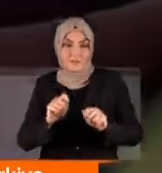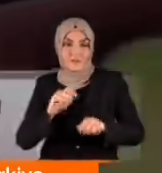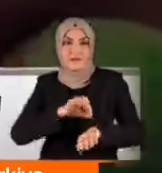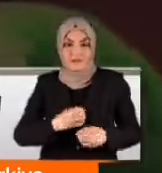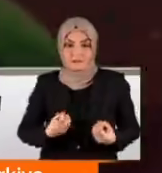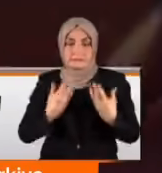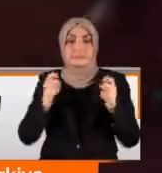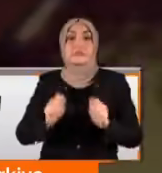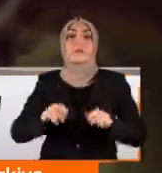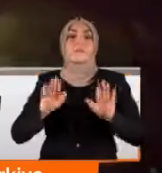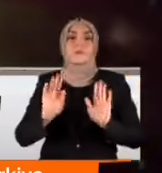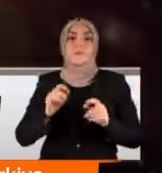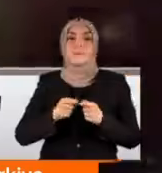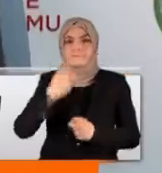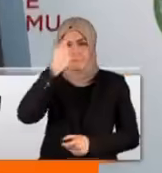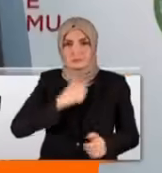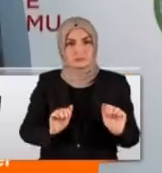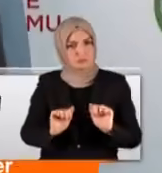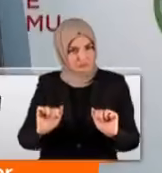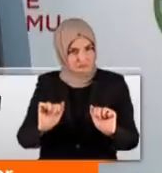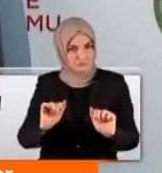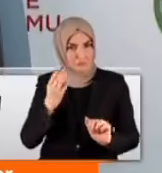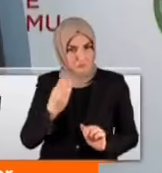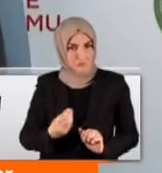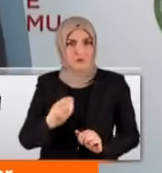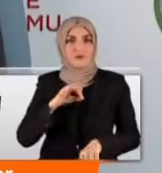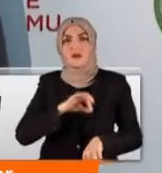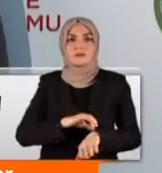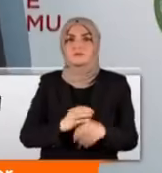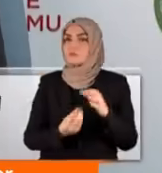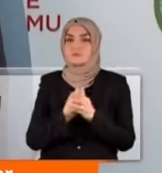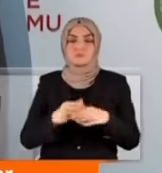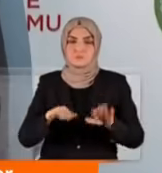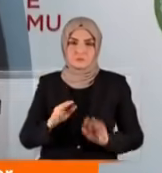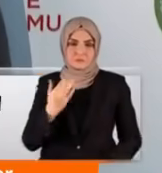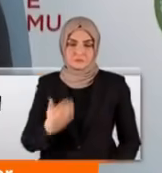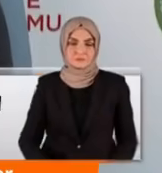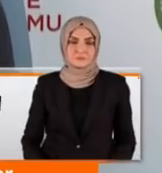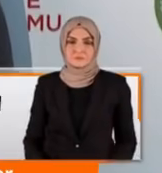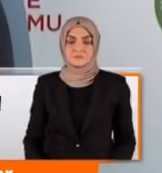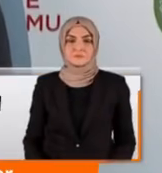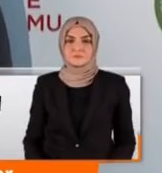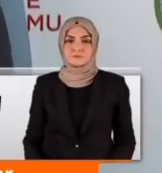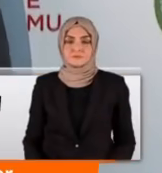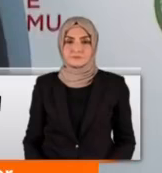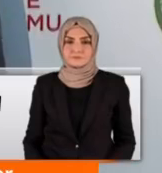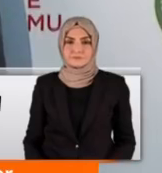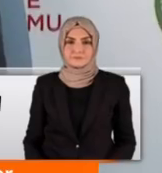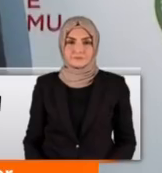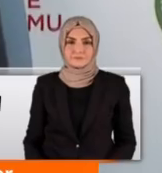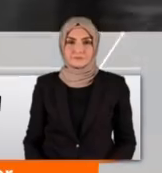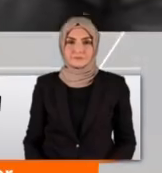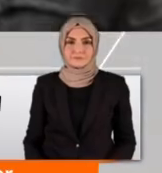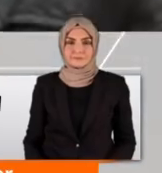tepkisi uyandırırken hastalığa da neden olmuyor yeni mutasyonlar içinde çok çabuk Aslında dizaynı tasarımı